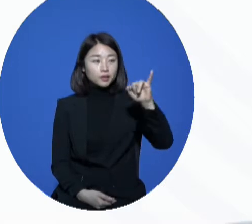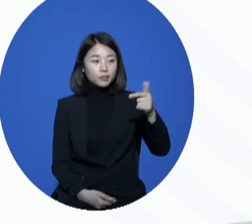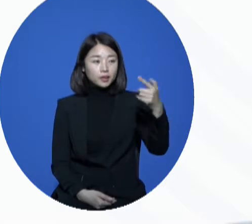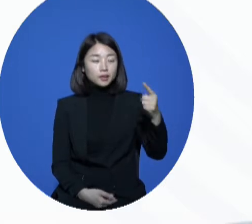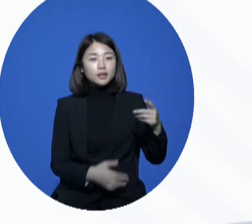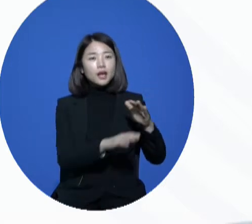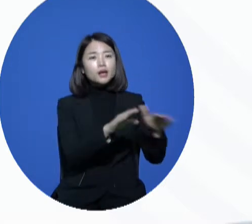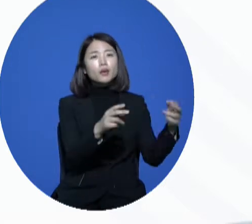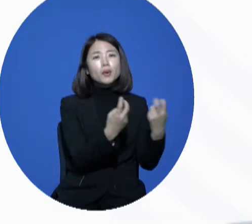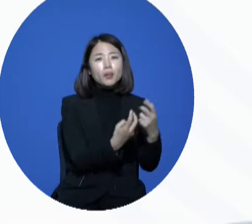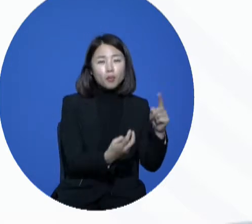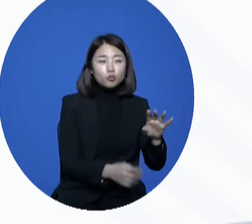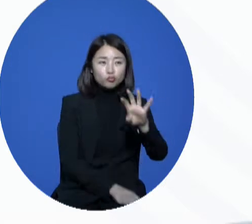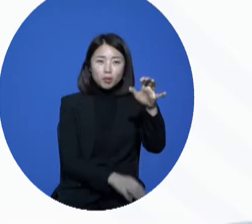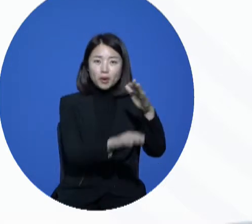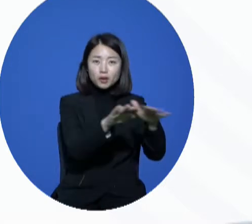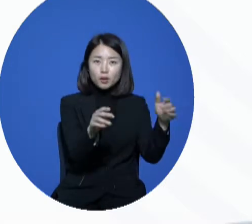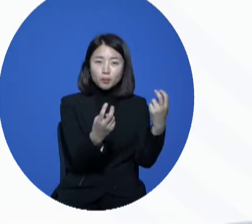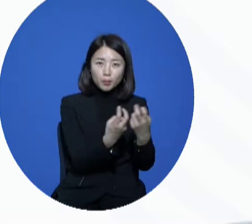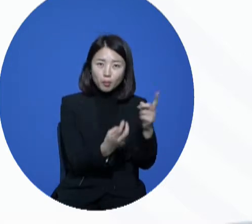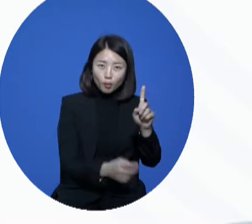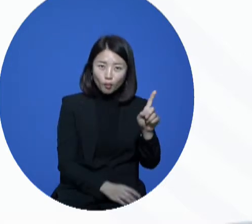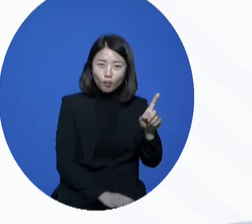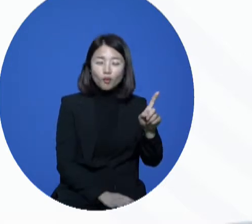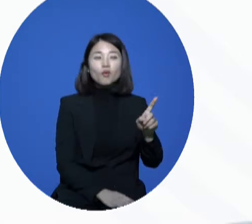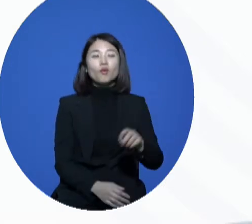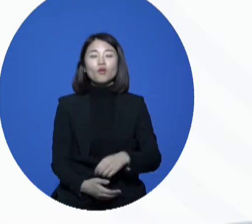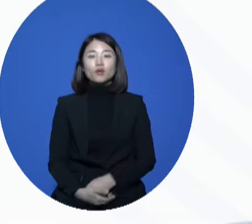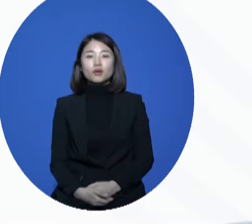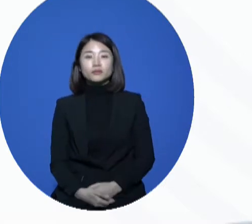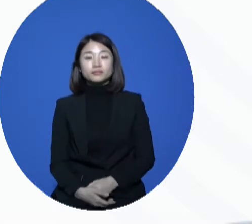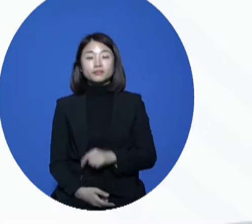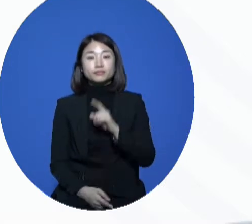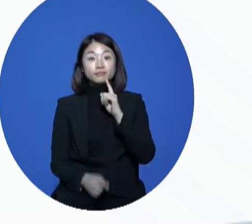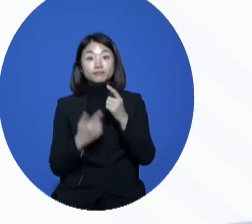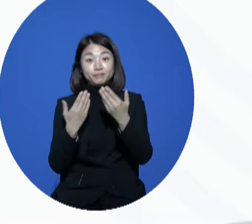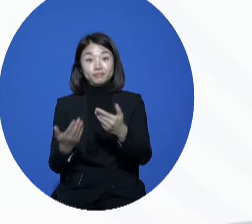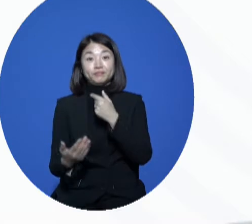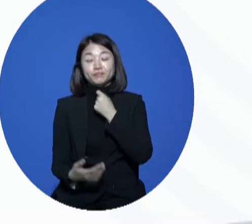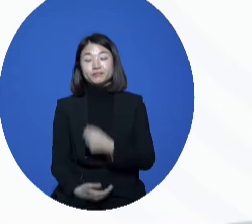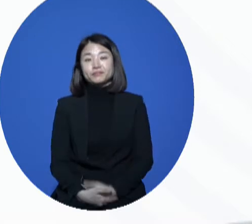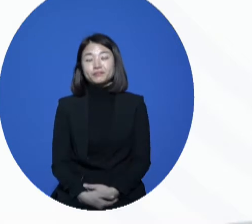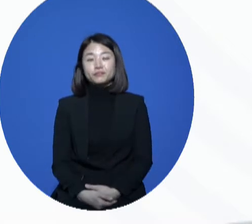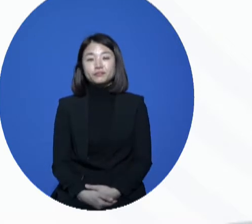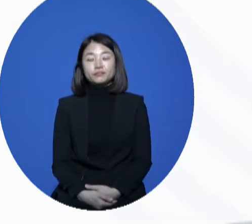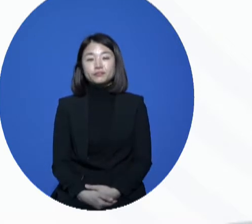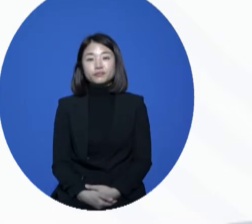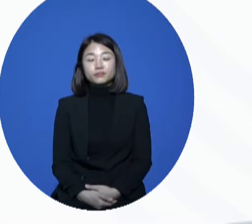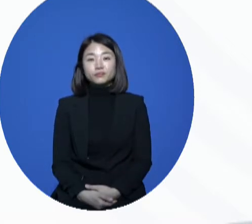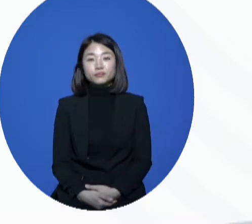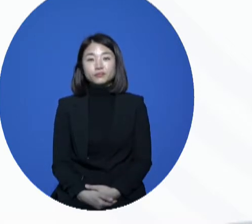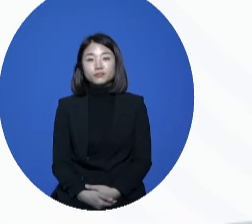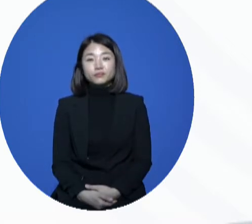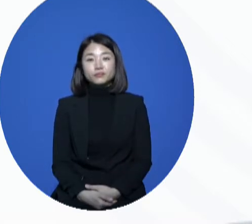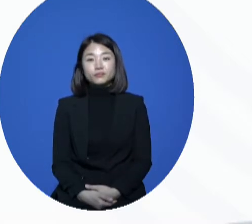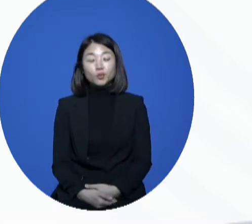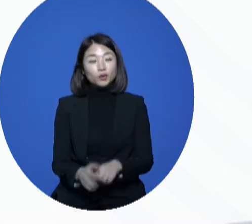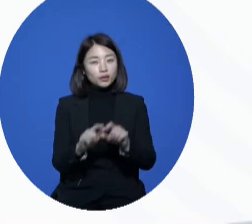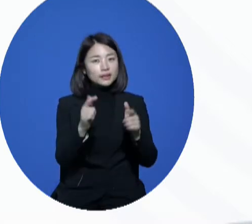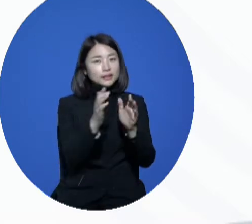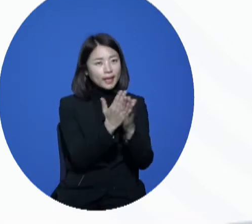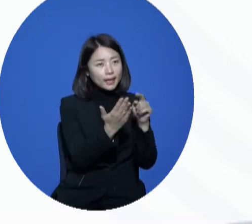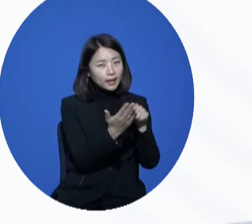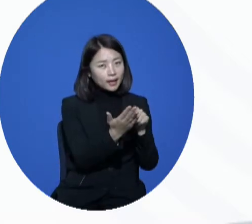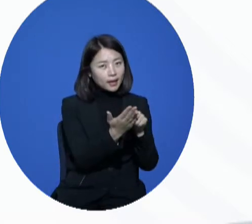핀란드에서 취했고 또 유럽 차원에서 어떠한 조치들이 있었는지 말씀드리겠습니다. 여러 책이나